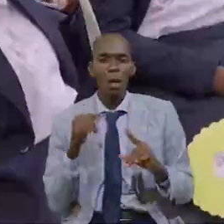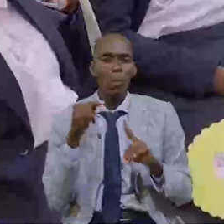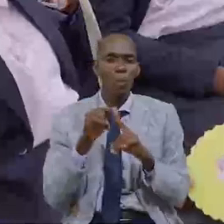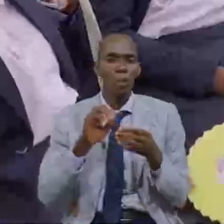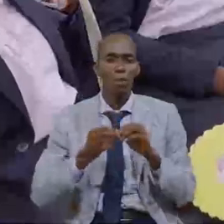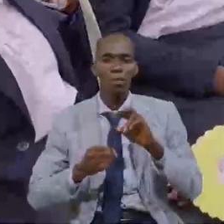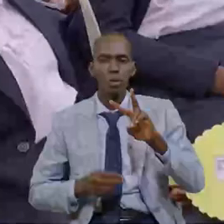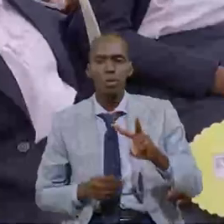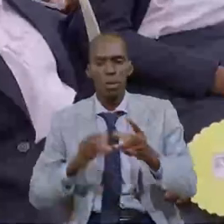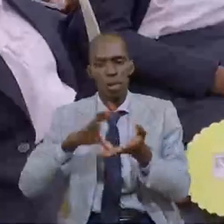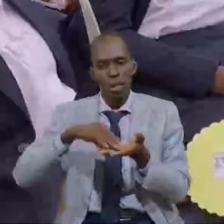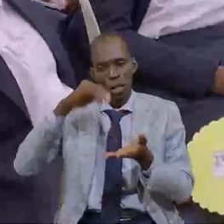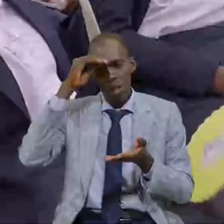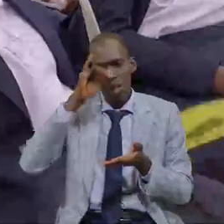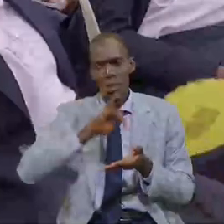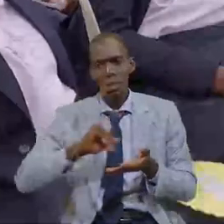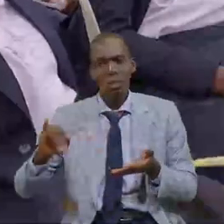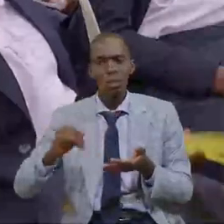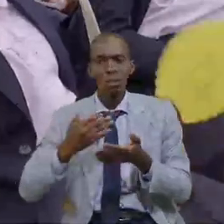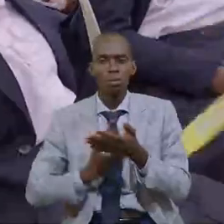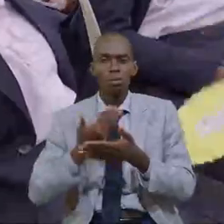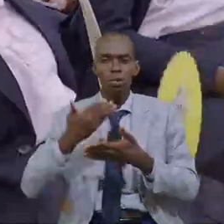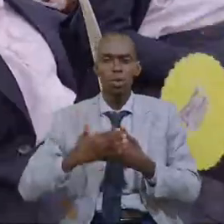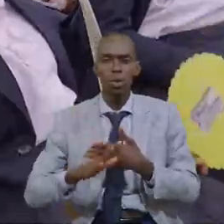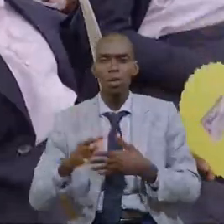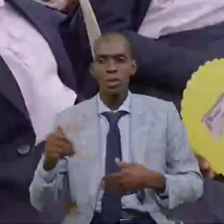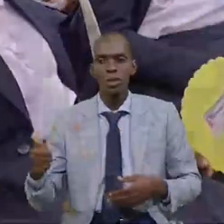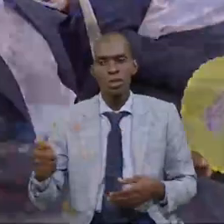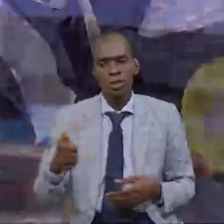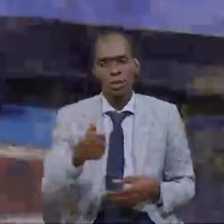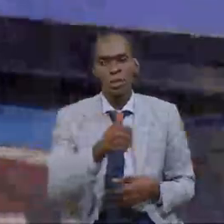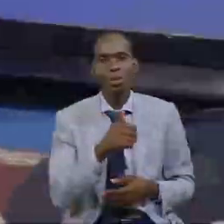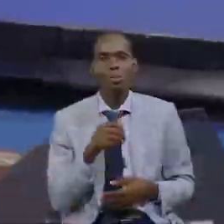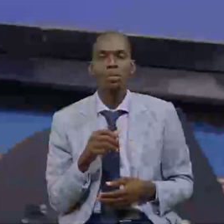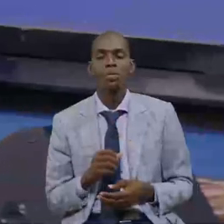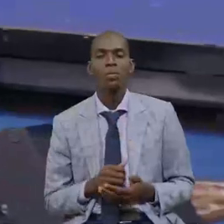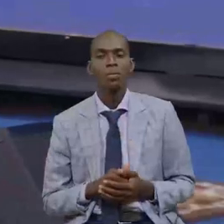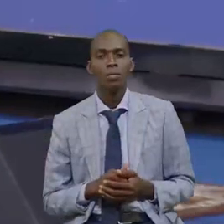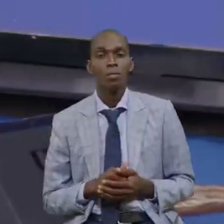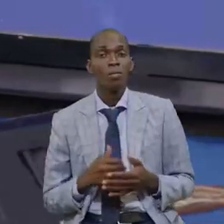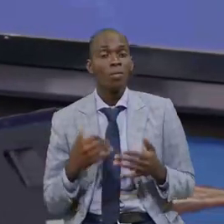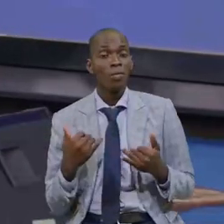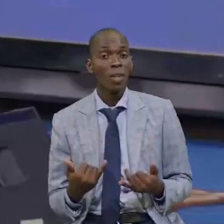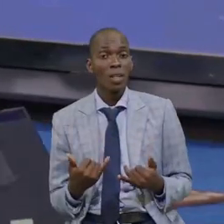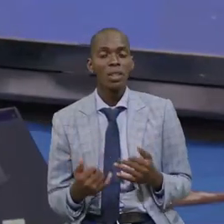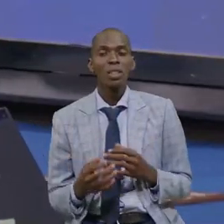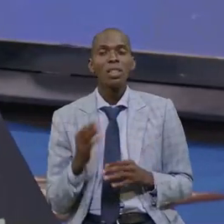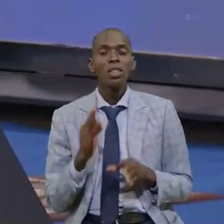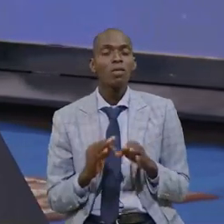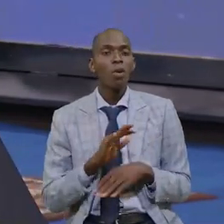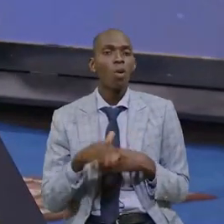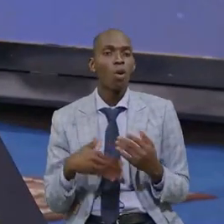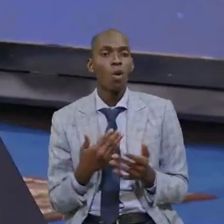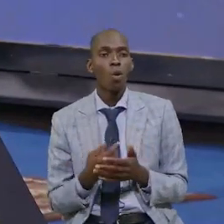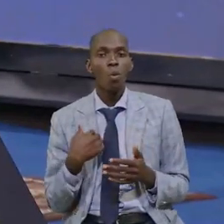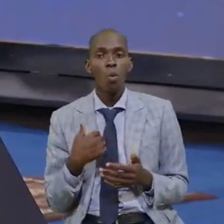Apprendre au-delà de soi-même. Apprendre au-delà de soi-même. Alors, c'est tout